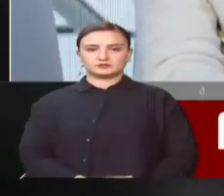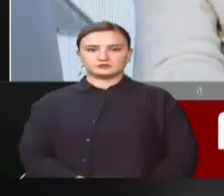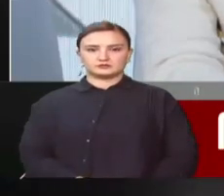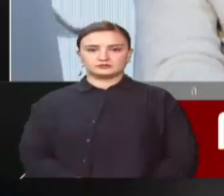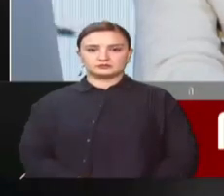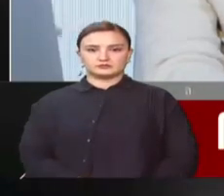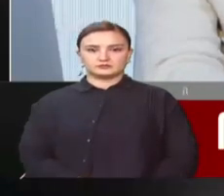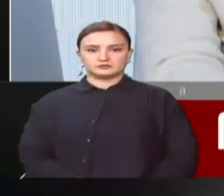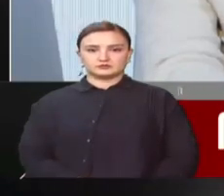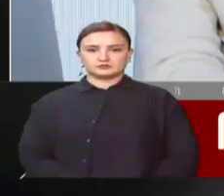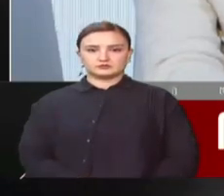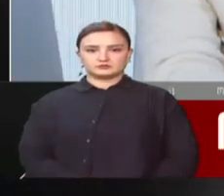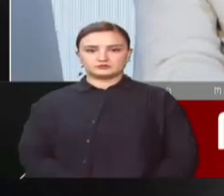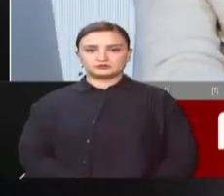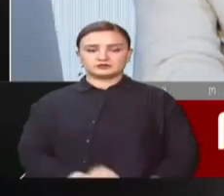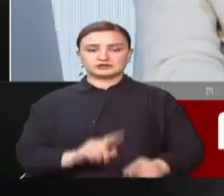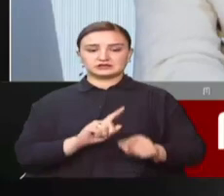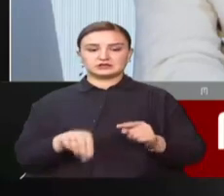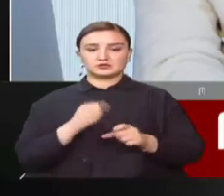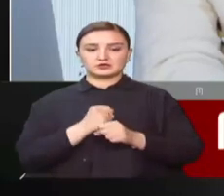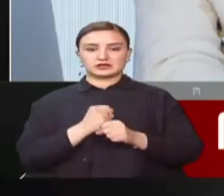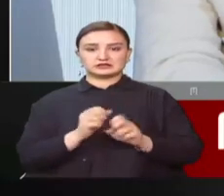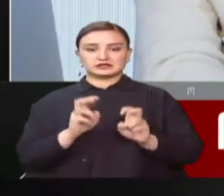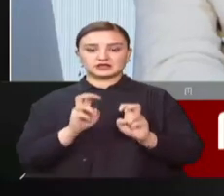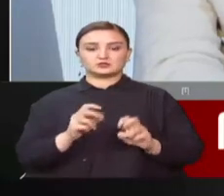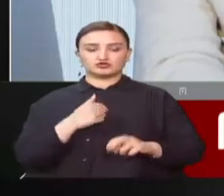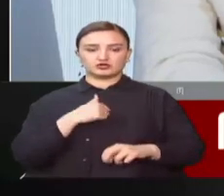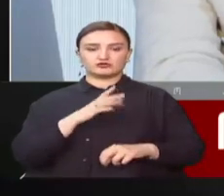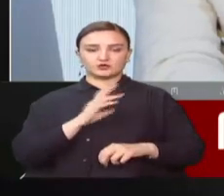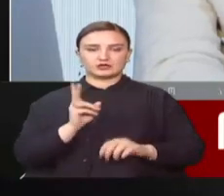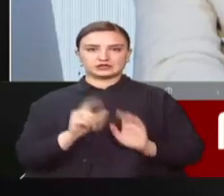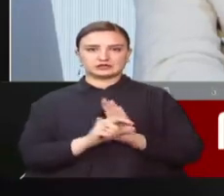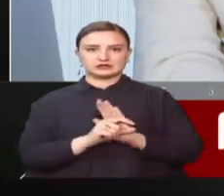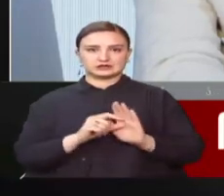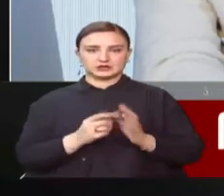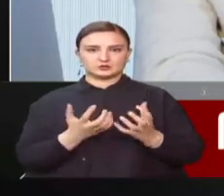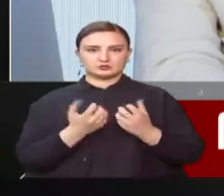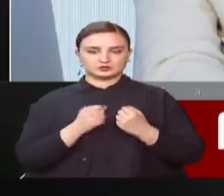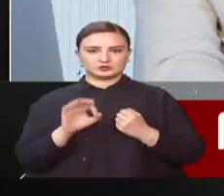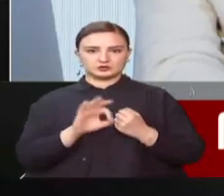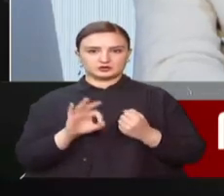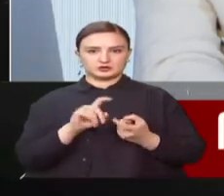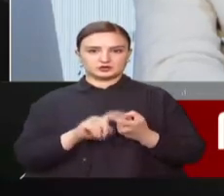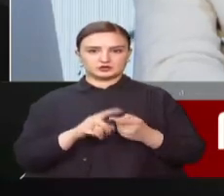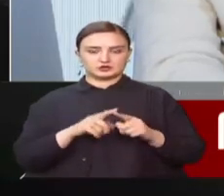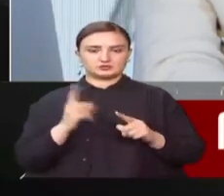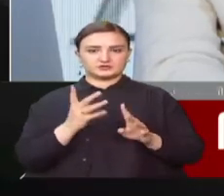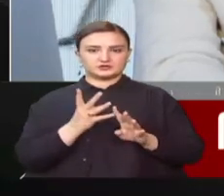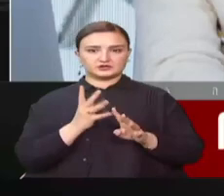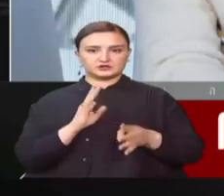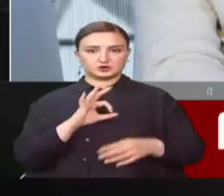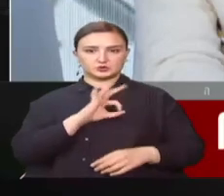ვთქვათ, გასაკეთებელი იმისთვის, რომ ჩვენ გამართულები ვიყოთ კანდიდატის სტატუსთან დაკავშირებით. პირველი, ეს არის იუსტიციის უმაღლესი